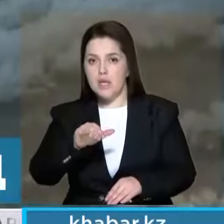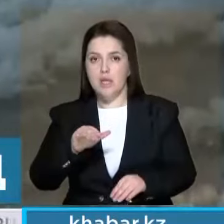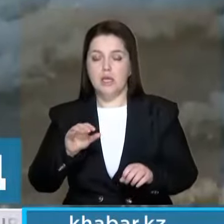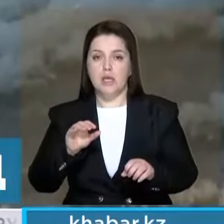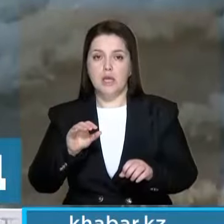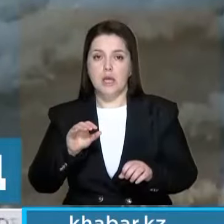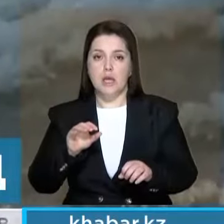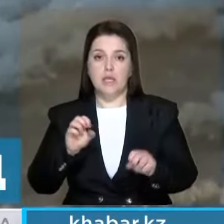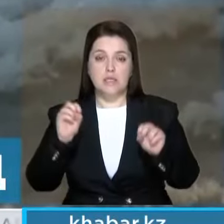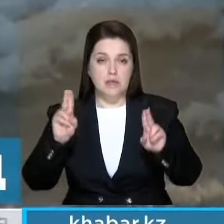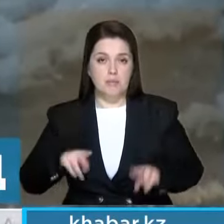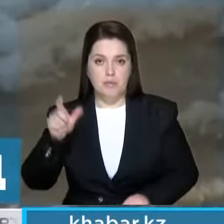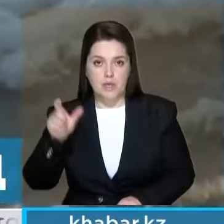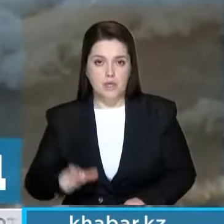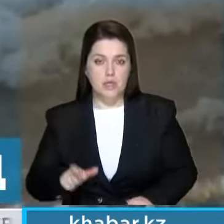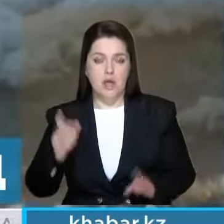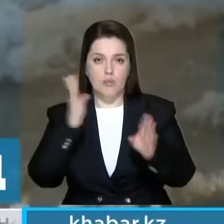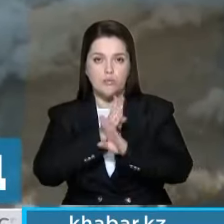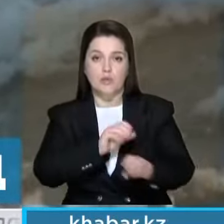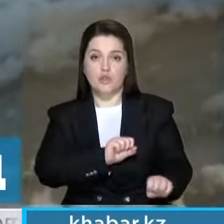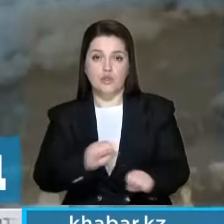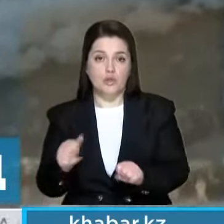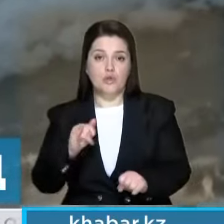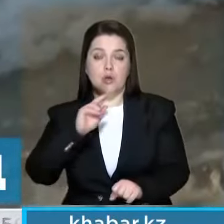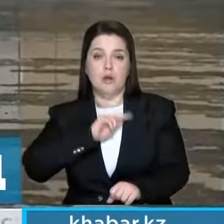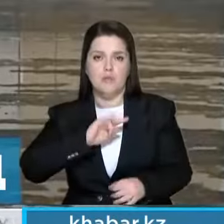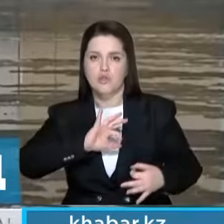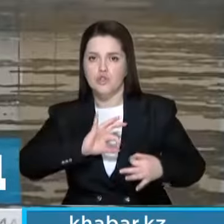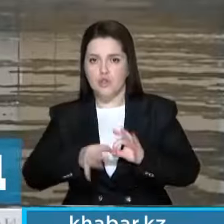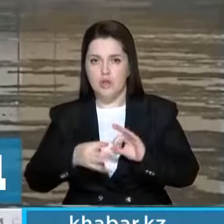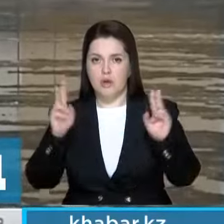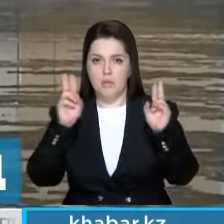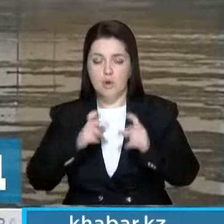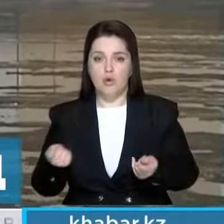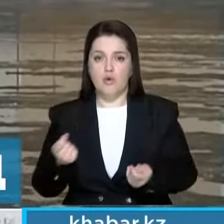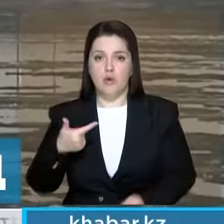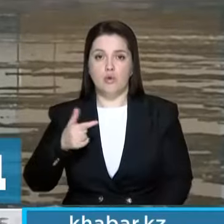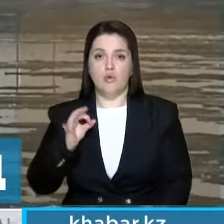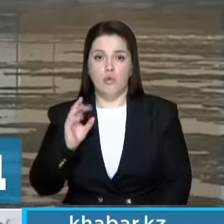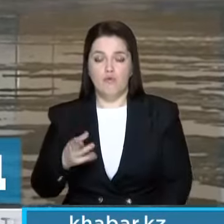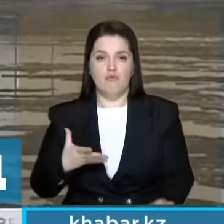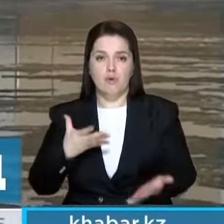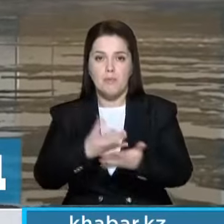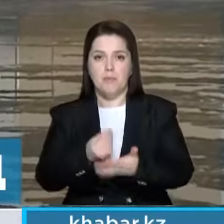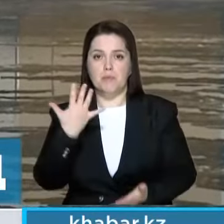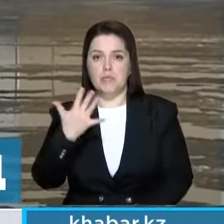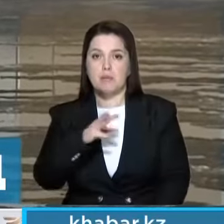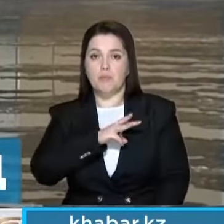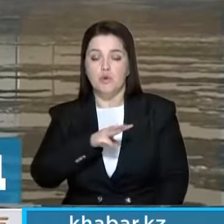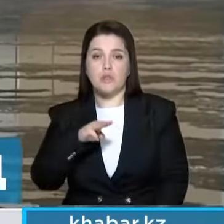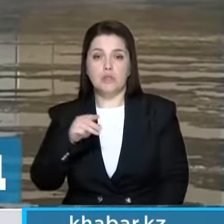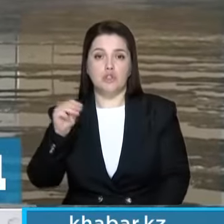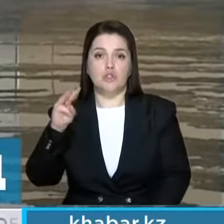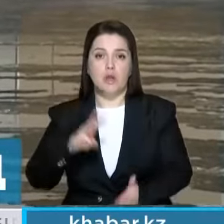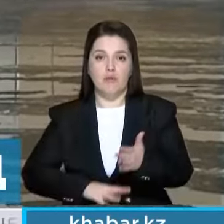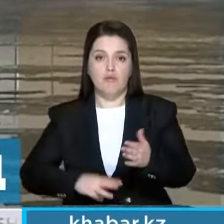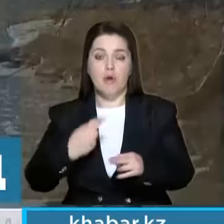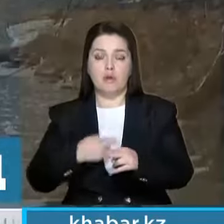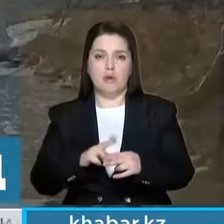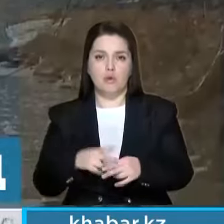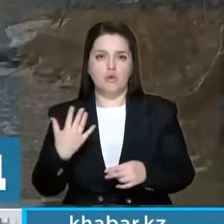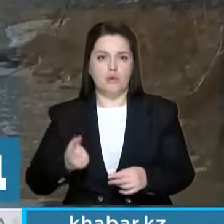регионального департамента экологии. Сейчас деятельность предприятия тщательно проверяется. Руководство ГОК выплатит 50 миллионов тенге